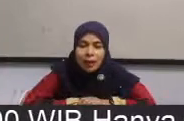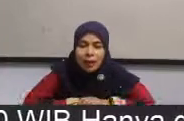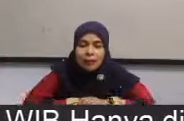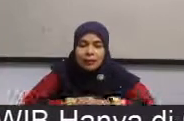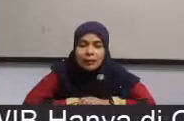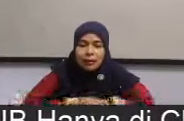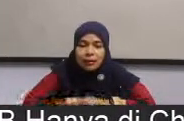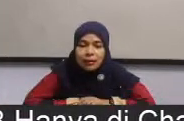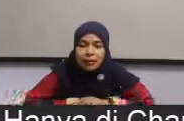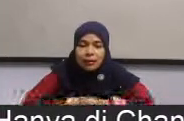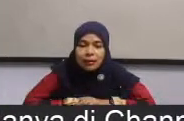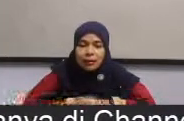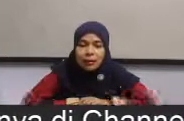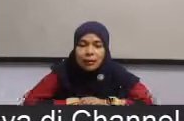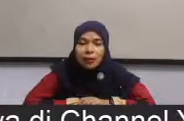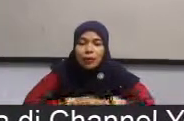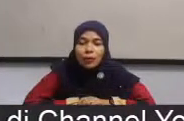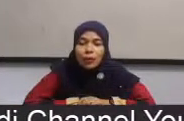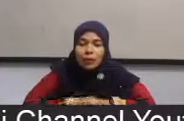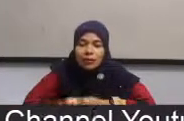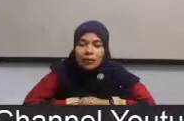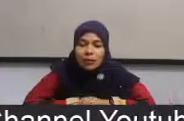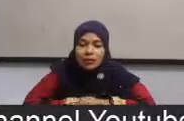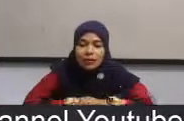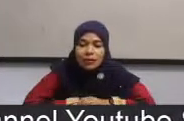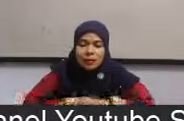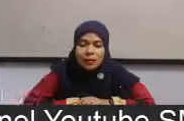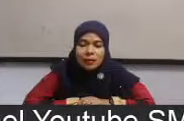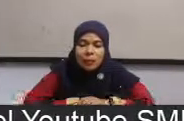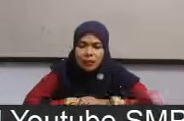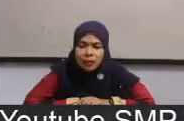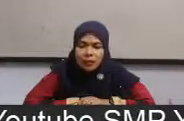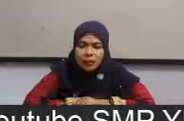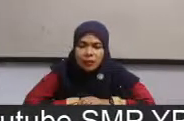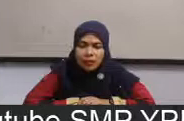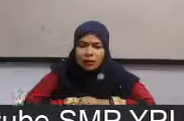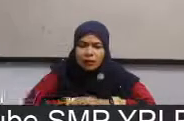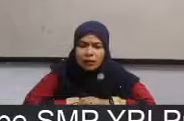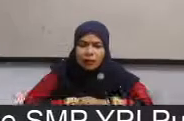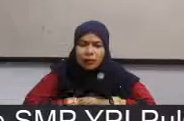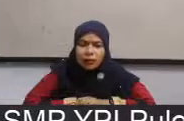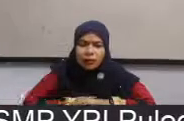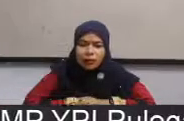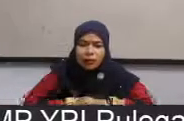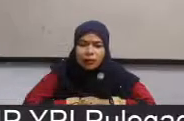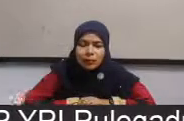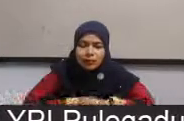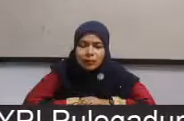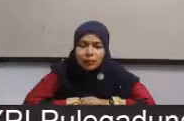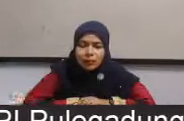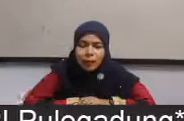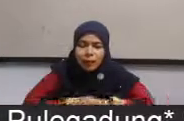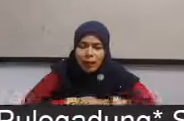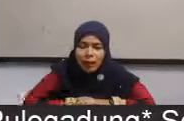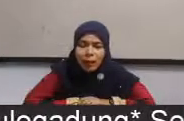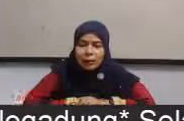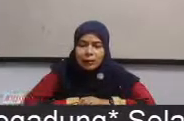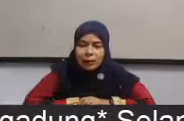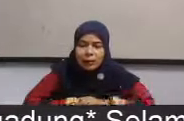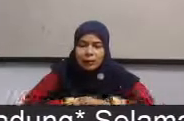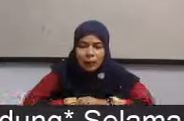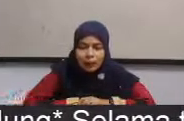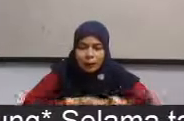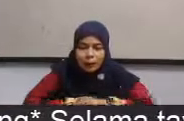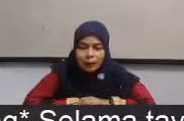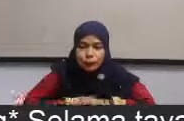dan globalisasi masih Anget ya Allah belajar ya